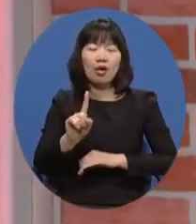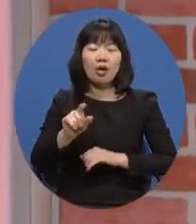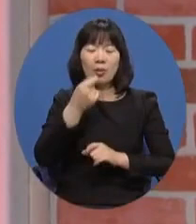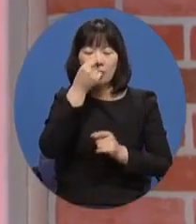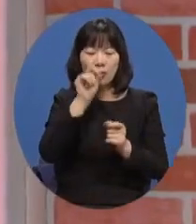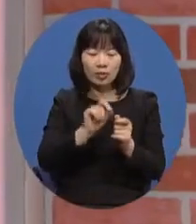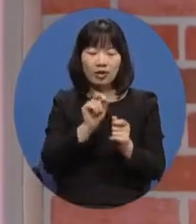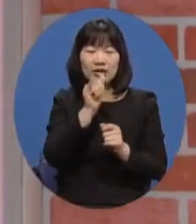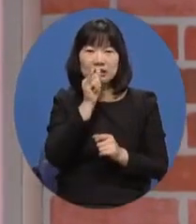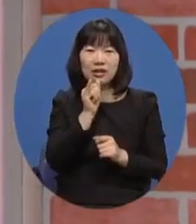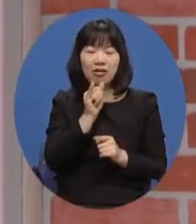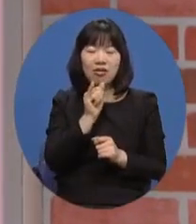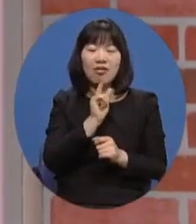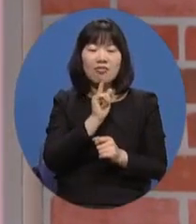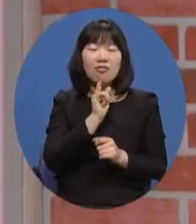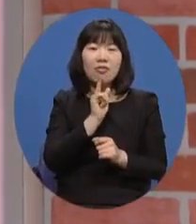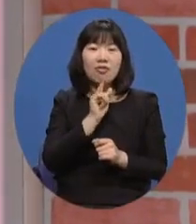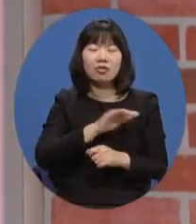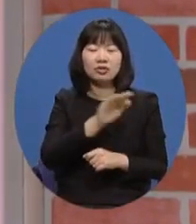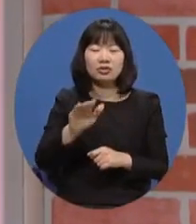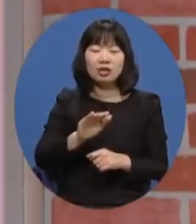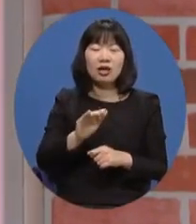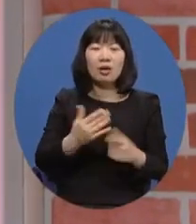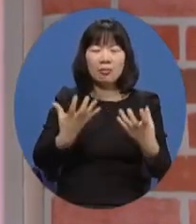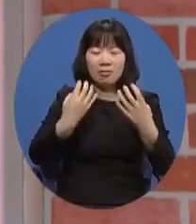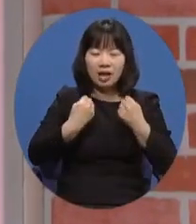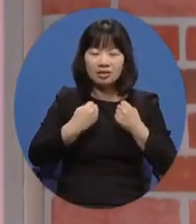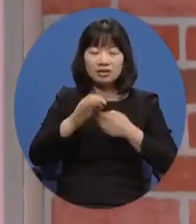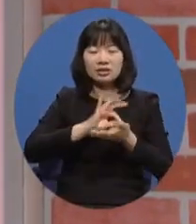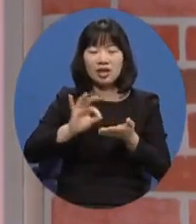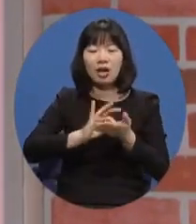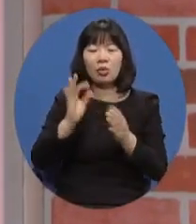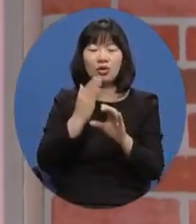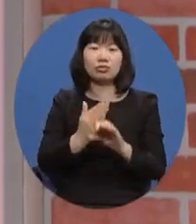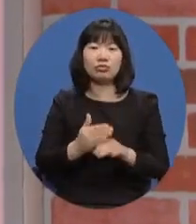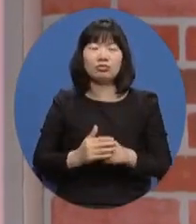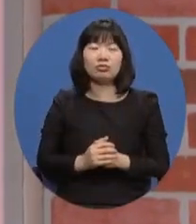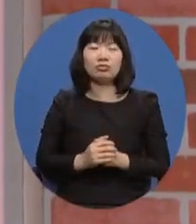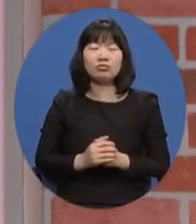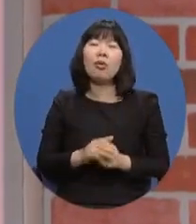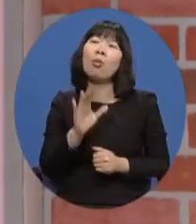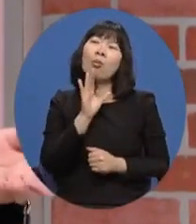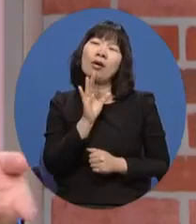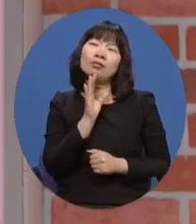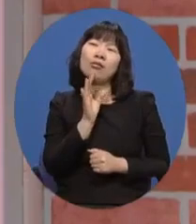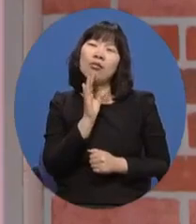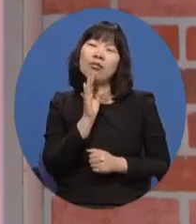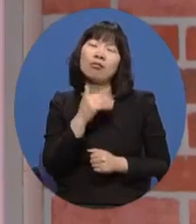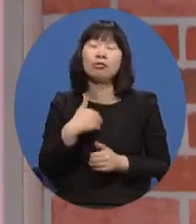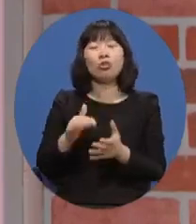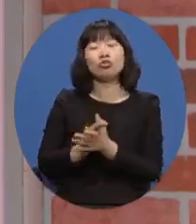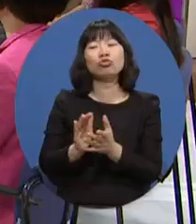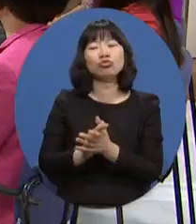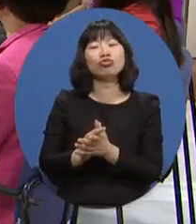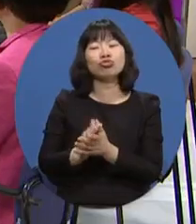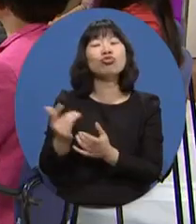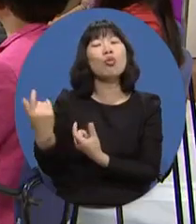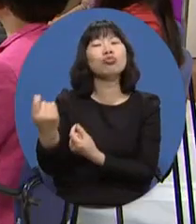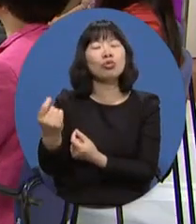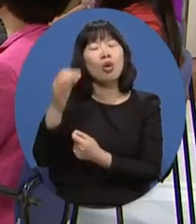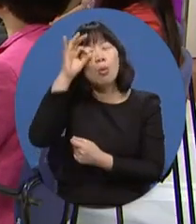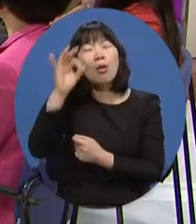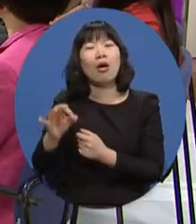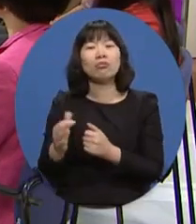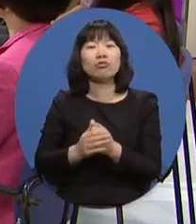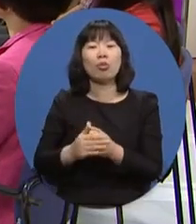모욕을 해요. 이런 말들을 우리가 부지불식간에 굉장히 많이 사용해요. 맞아요. 네, 제 그죠. 친구들이 그러더라고요. 네, 그래서